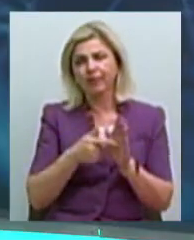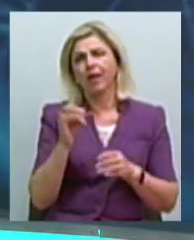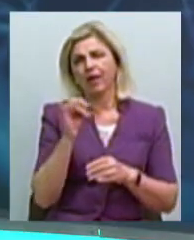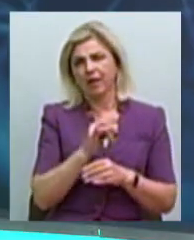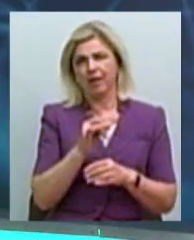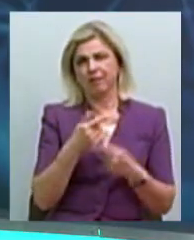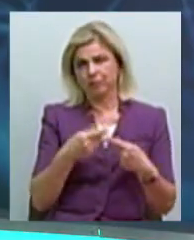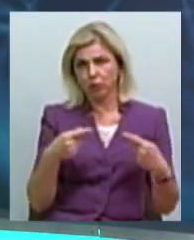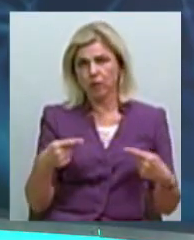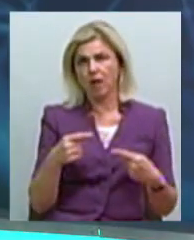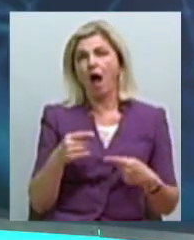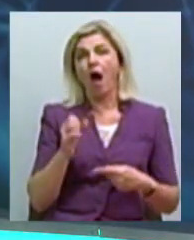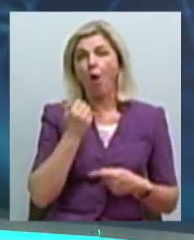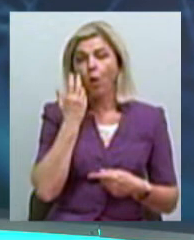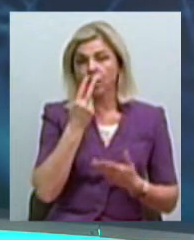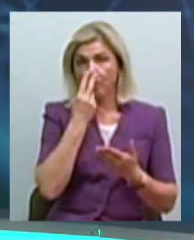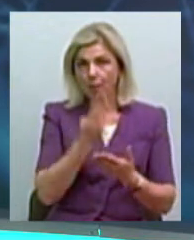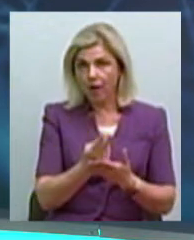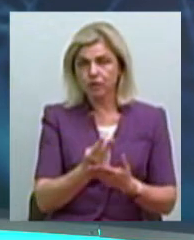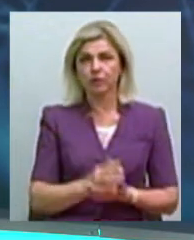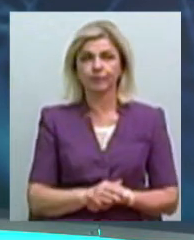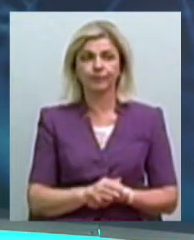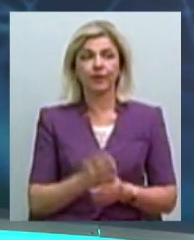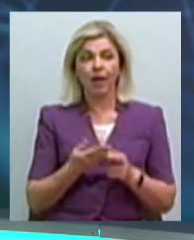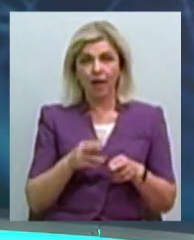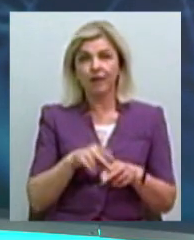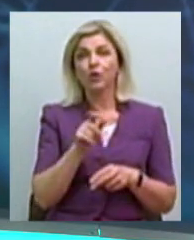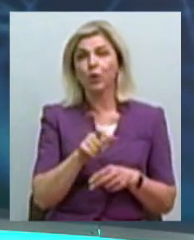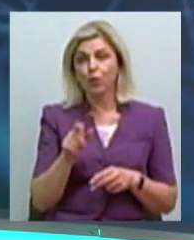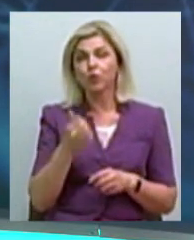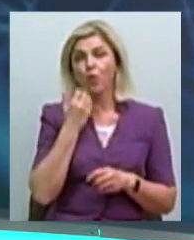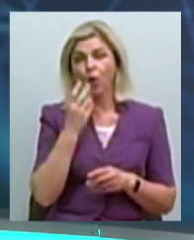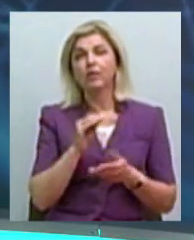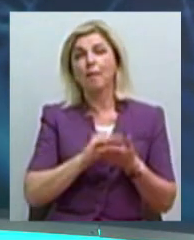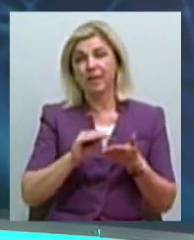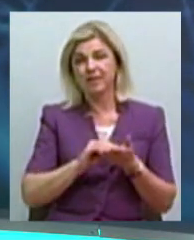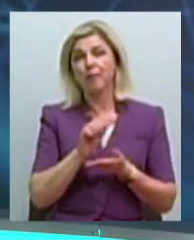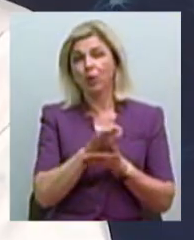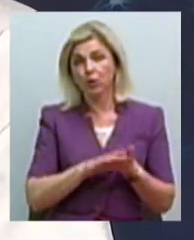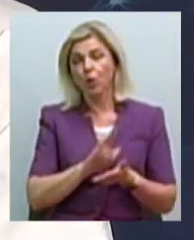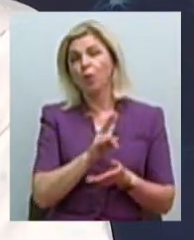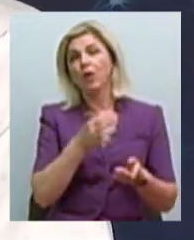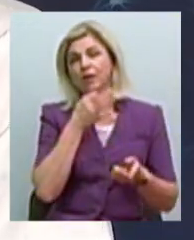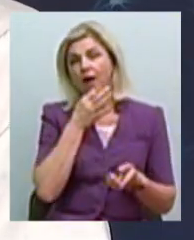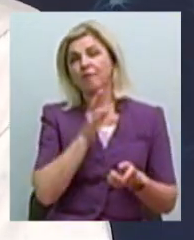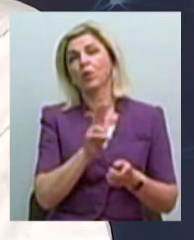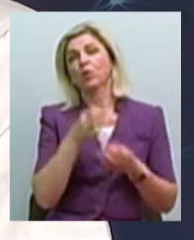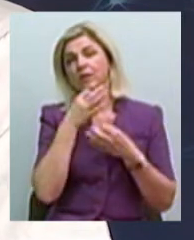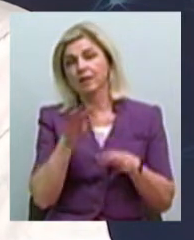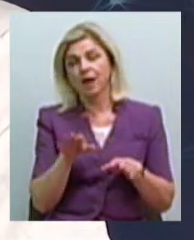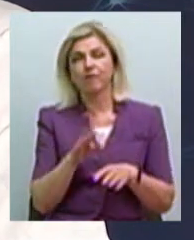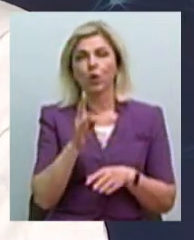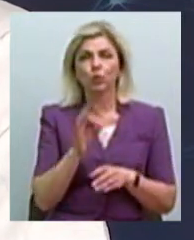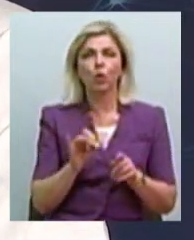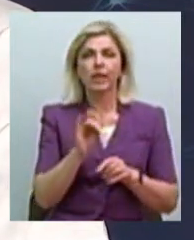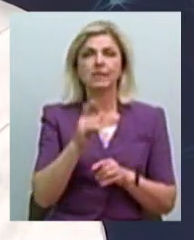вже побачили? Ну, знаете, те же люди, они продолжили там писать все то же самое. То есть кому-то понравилось, кому-то нет. Но исходя из вот